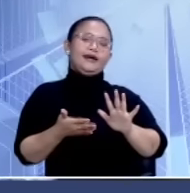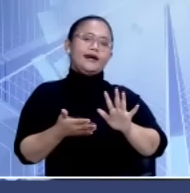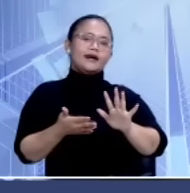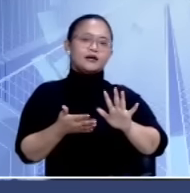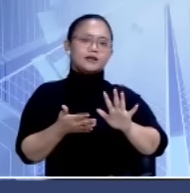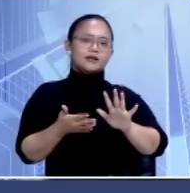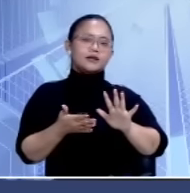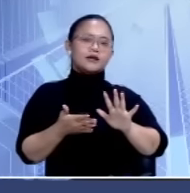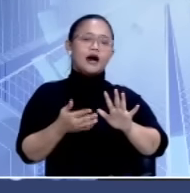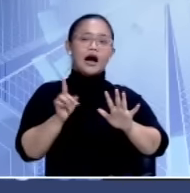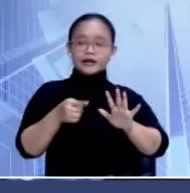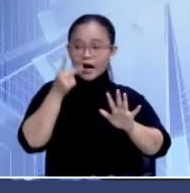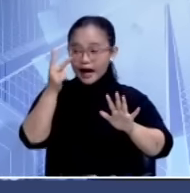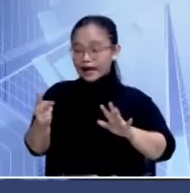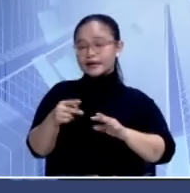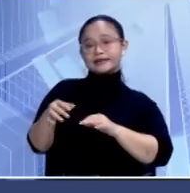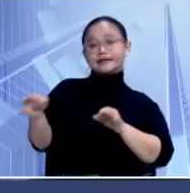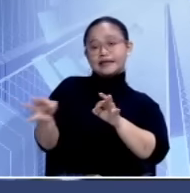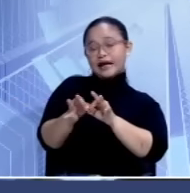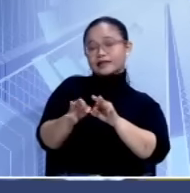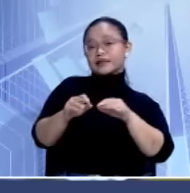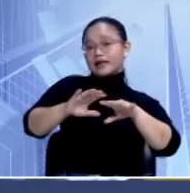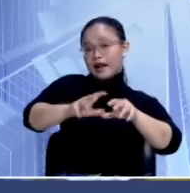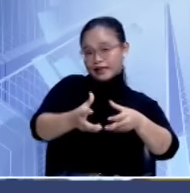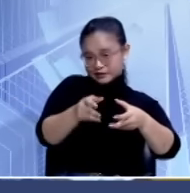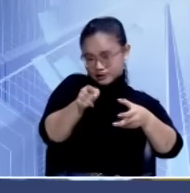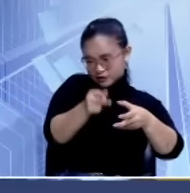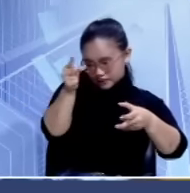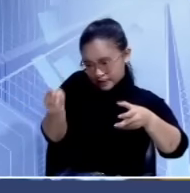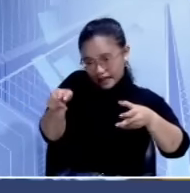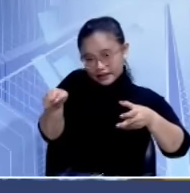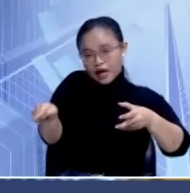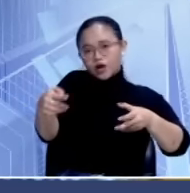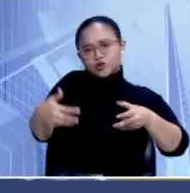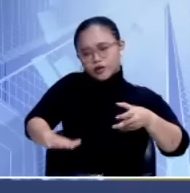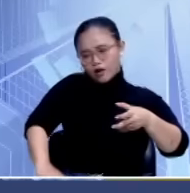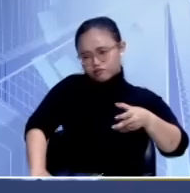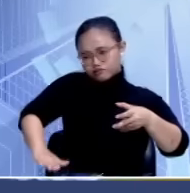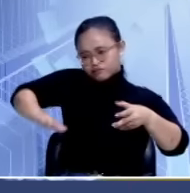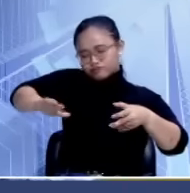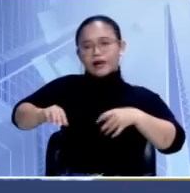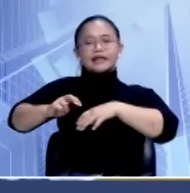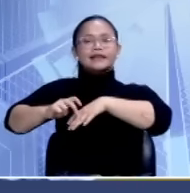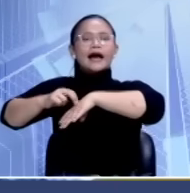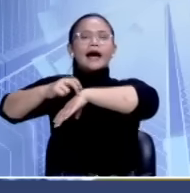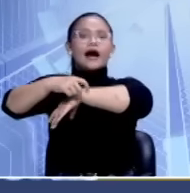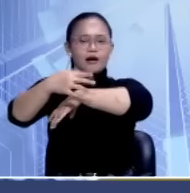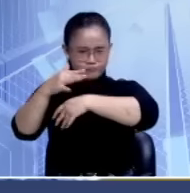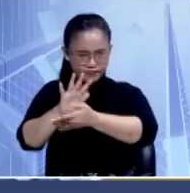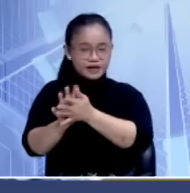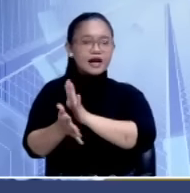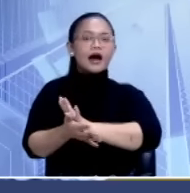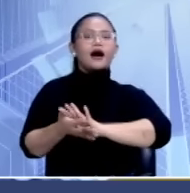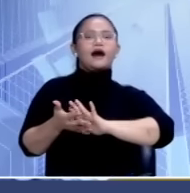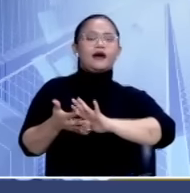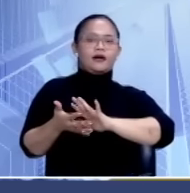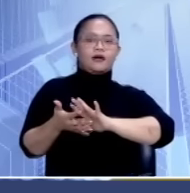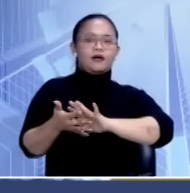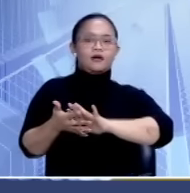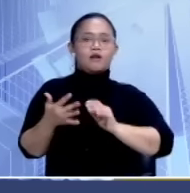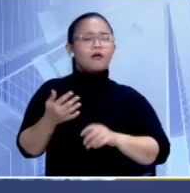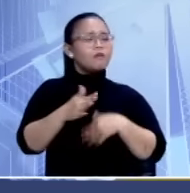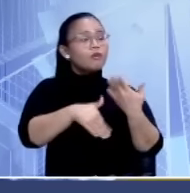situ. Ya, di depan kelas ini nih sudah apa itu? Sudah sampai tangga yang kedua itu. Sudah berlangsung